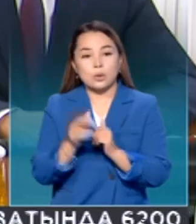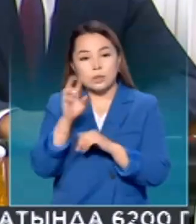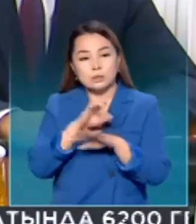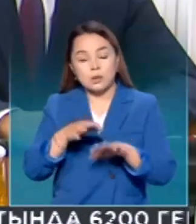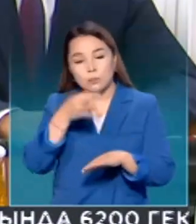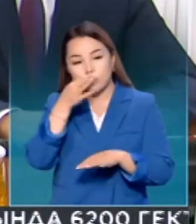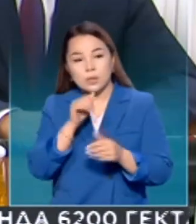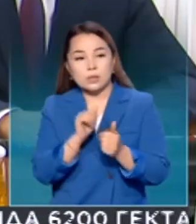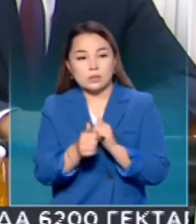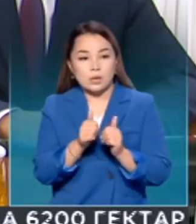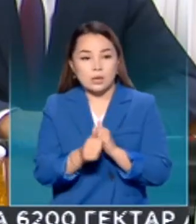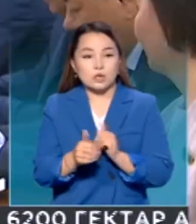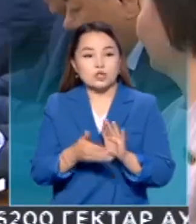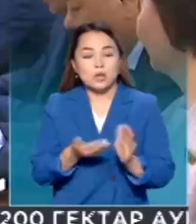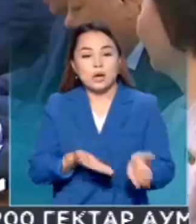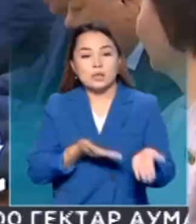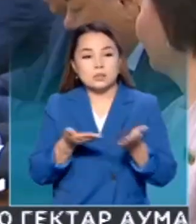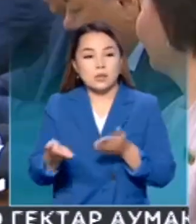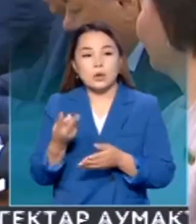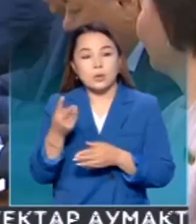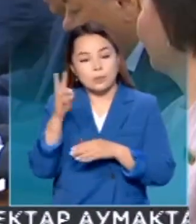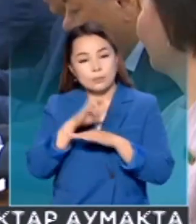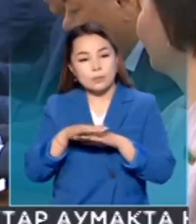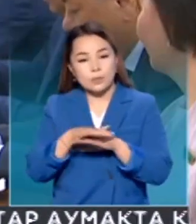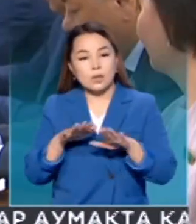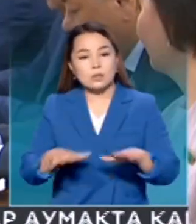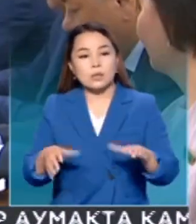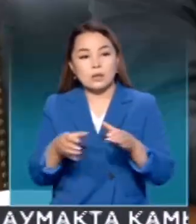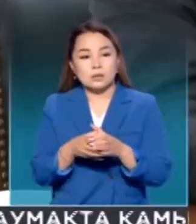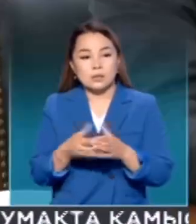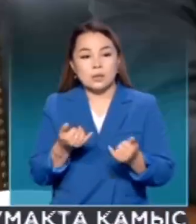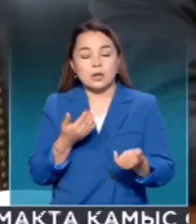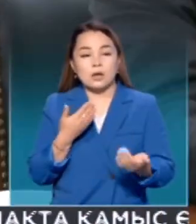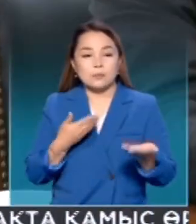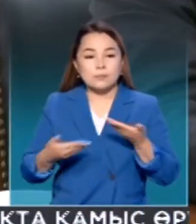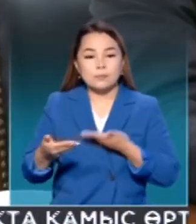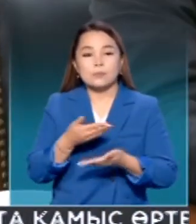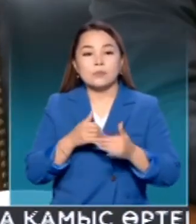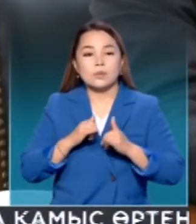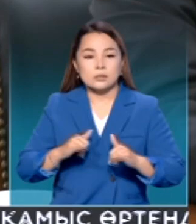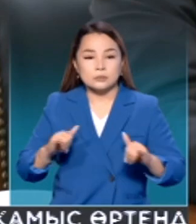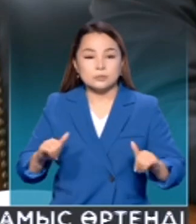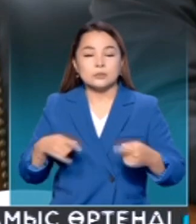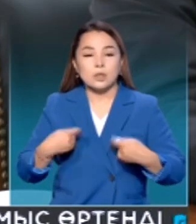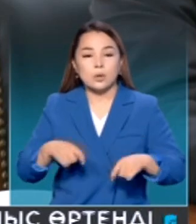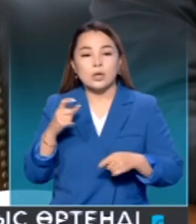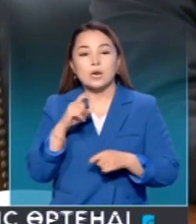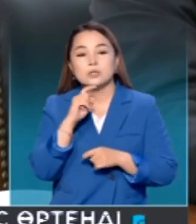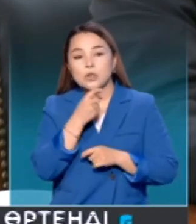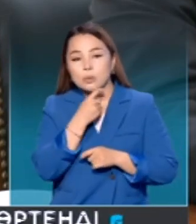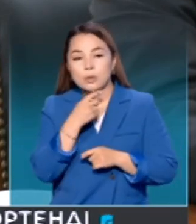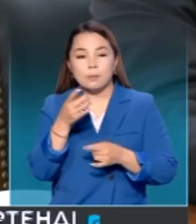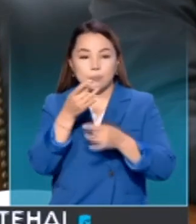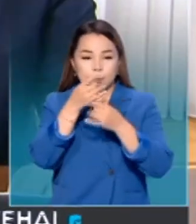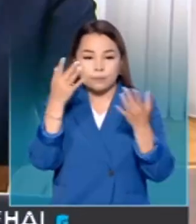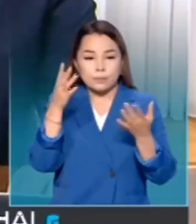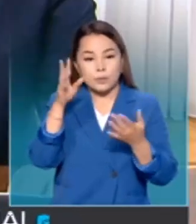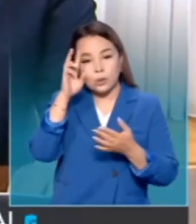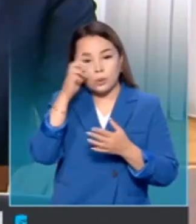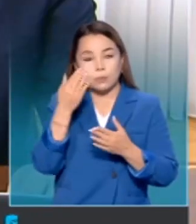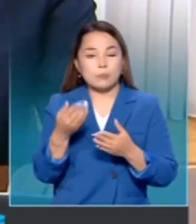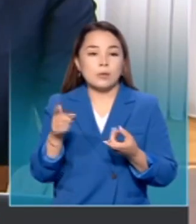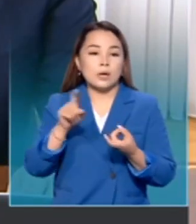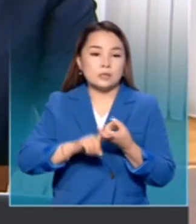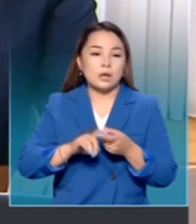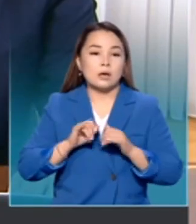тәжірибе алмасуға шақырды. Бұдан бөлек қос ел арасындағы өңіраралық өзара іс-қимылды арттыру, сауда экономикалық және мәдени-гуманитарлық